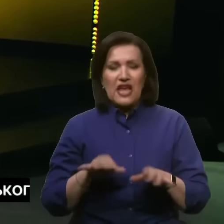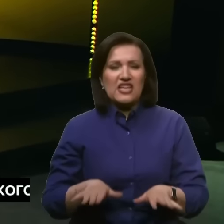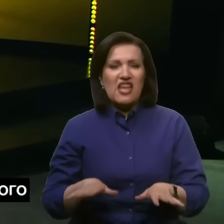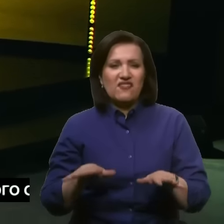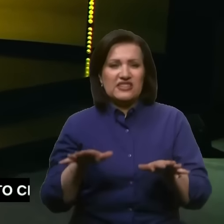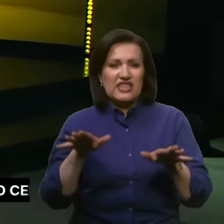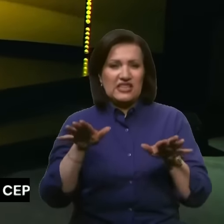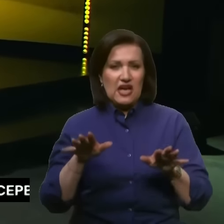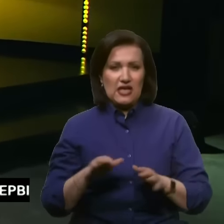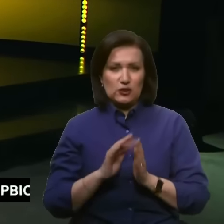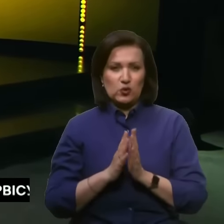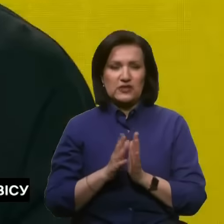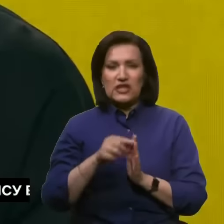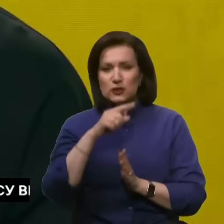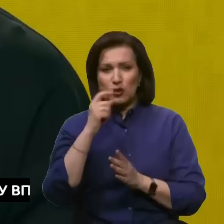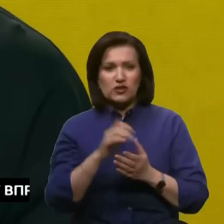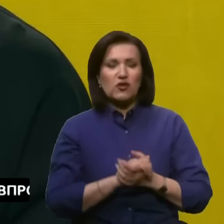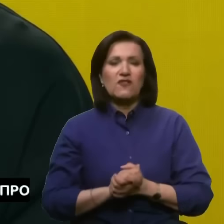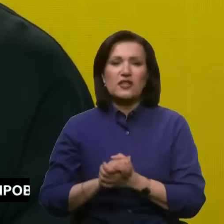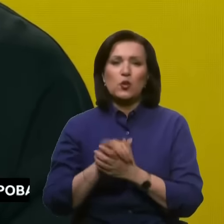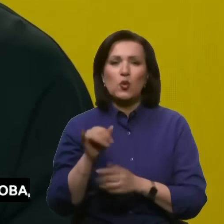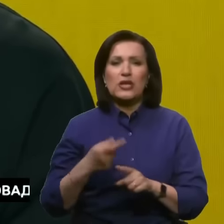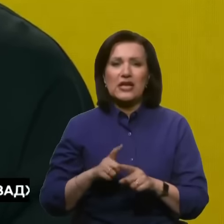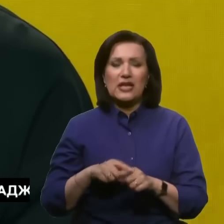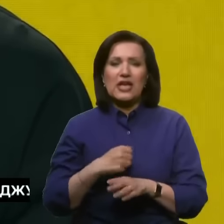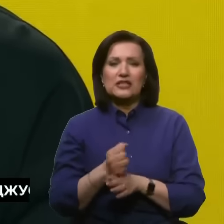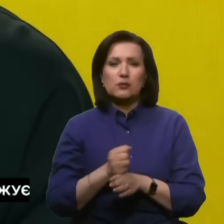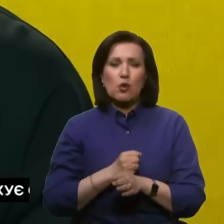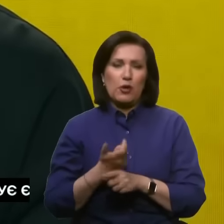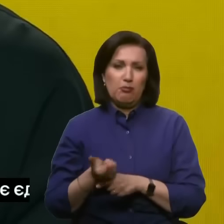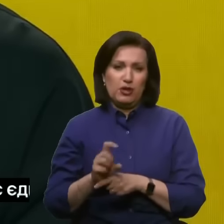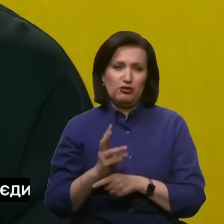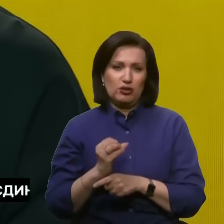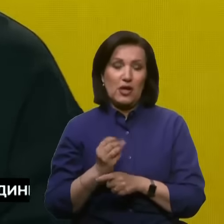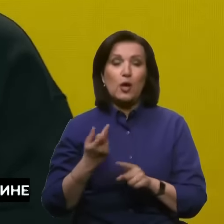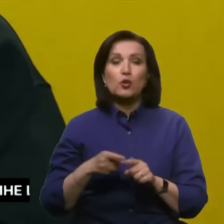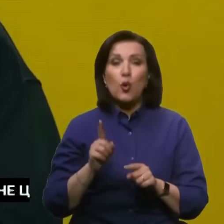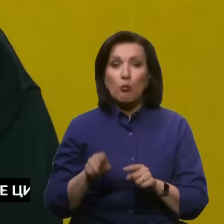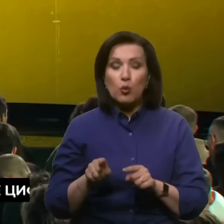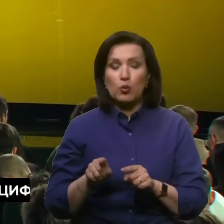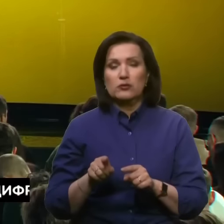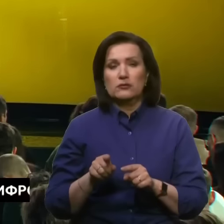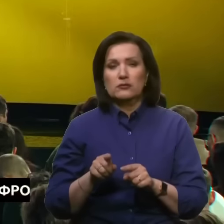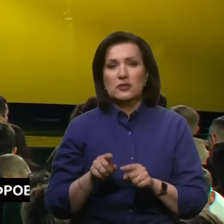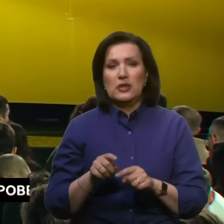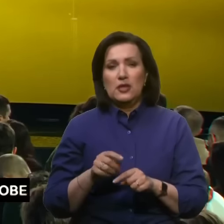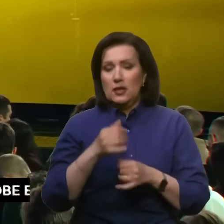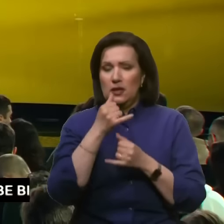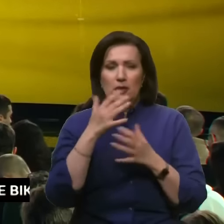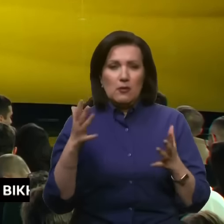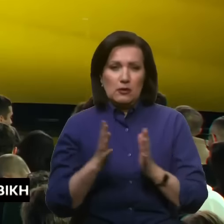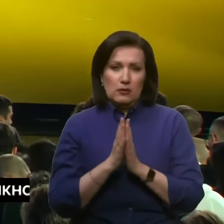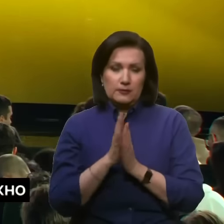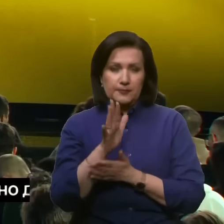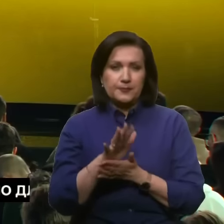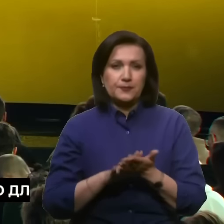взлітає. Зовсім з Російською Федерацією, у якій зброї більше. Тому не можу,